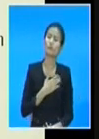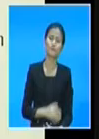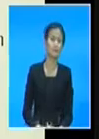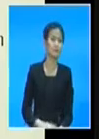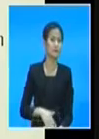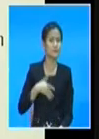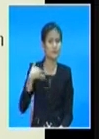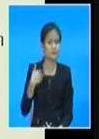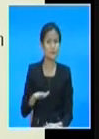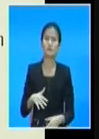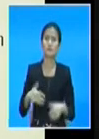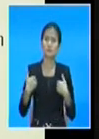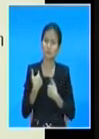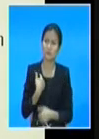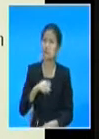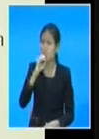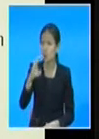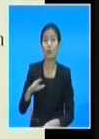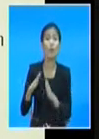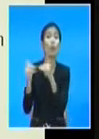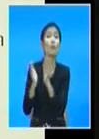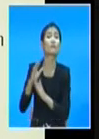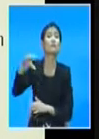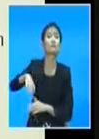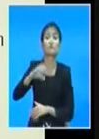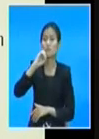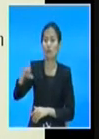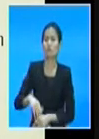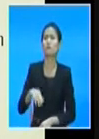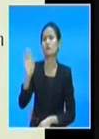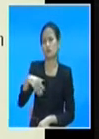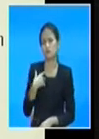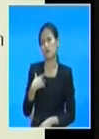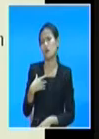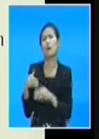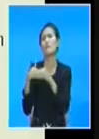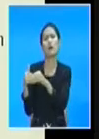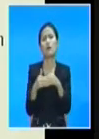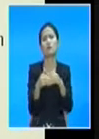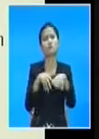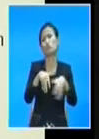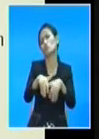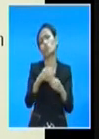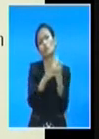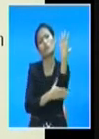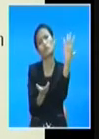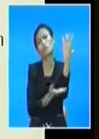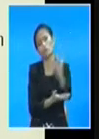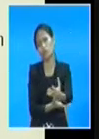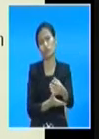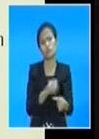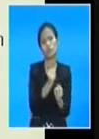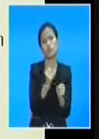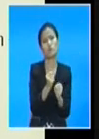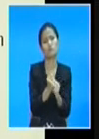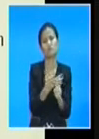อท่านครับให้ชาวบ้านมาตัดรากไปเลยแล้วเลื่อยแล้วก็ทำกุฏิไปเลยทำศาลาไปเลยจบท่านครับขนา